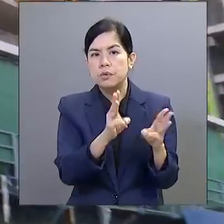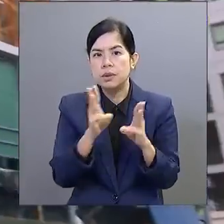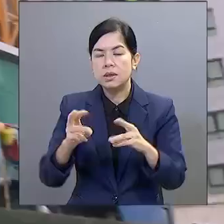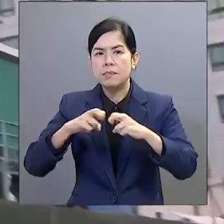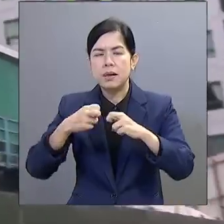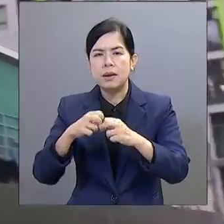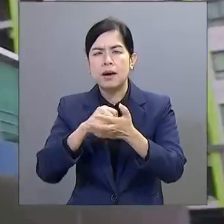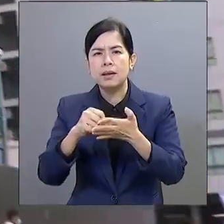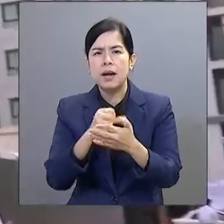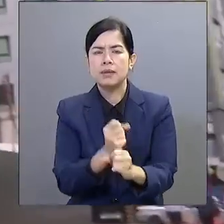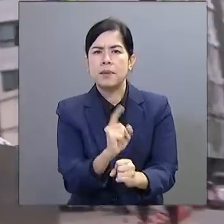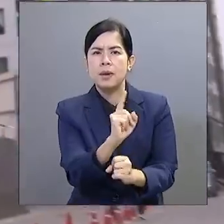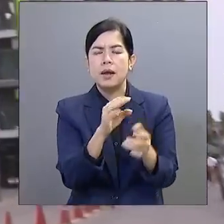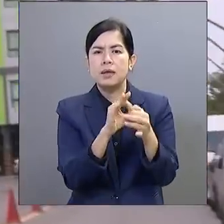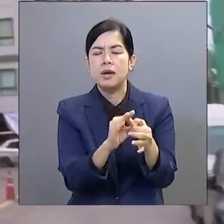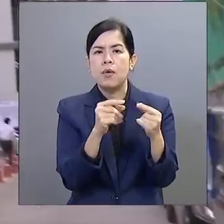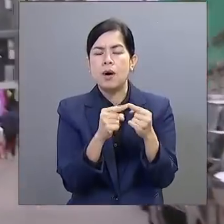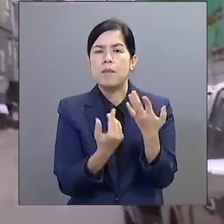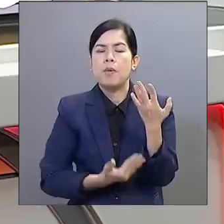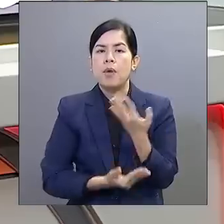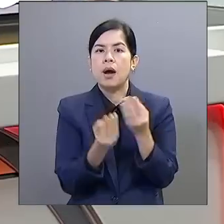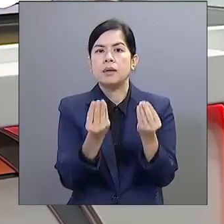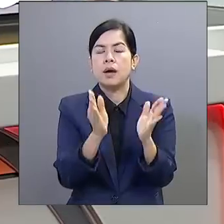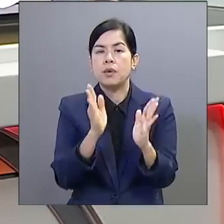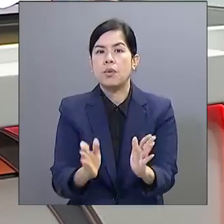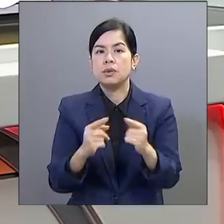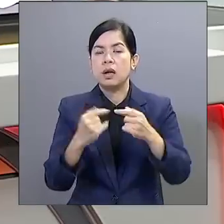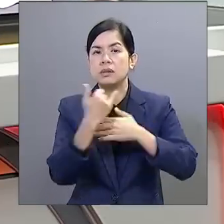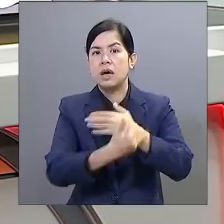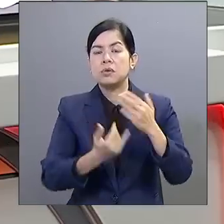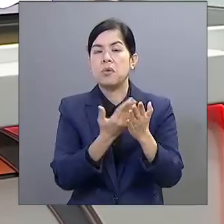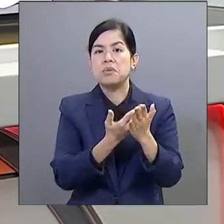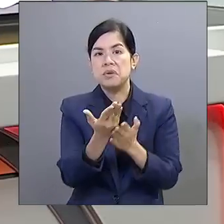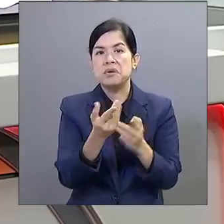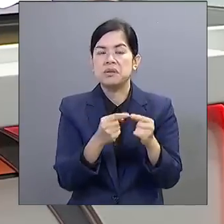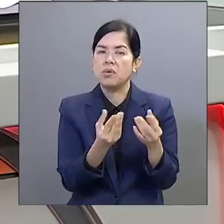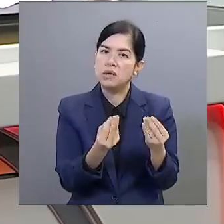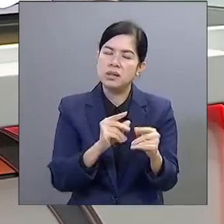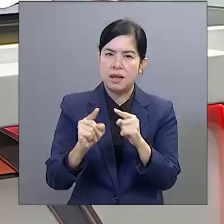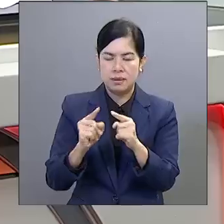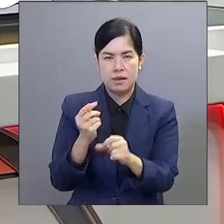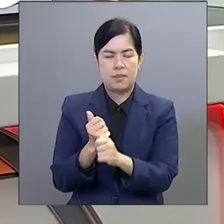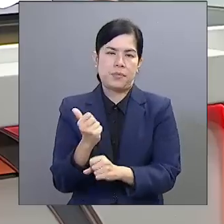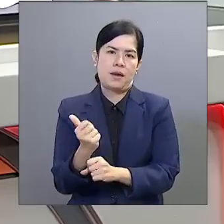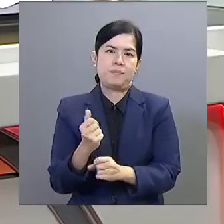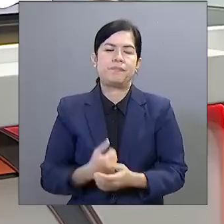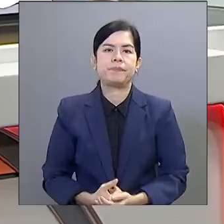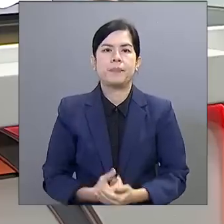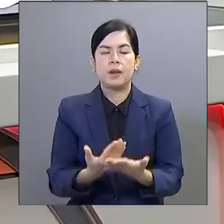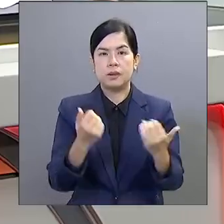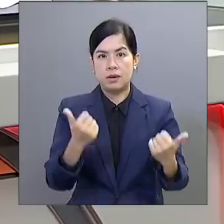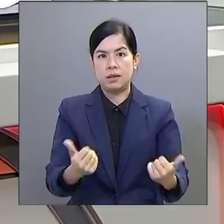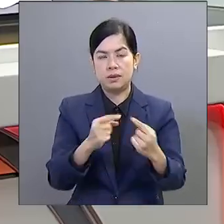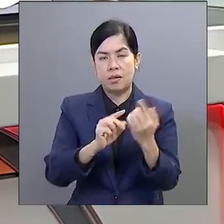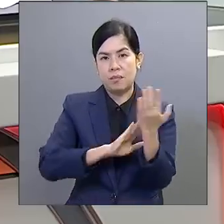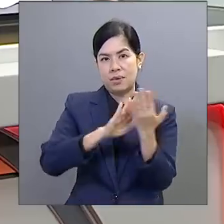าเรื่องการจ่ายเงินใต้โต๊ะค่ะ ค่ะซึ่งการพบธุรกิจสีเทาขนาดใหญ่ที่เป็นนายทุนจีนอย่างนี้นะขณะที่บ้านเราเนี่ยจะมีกฎหมายเปิดทาง